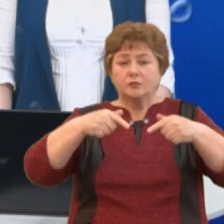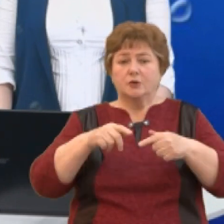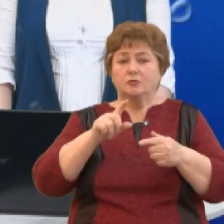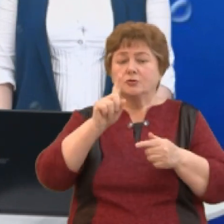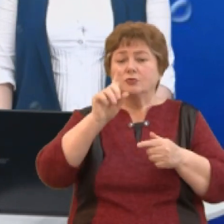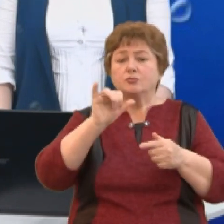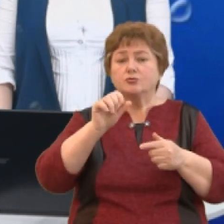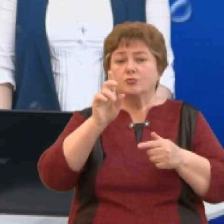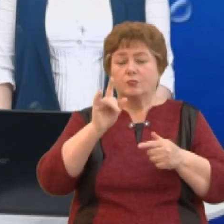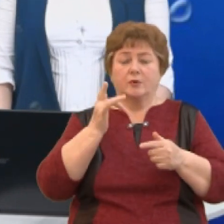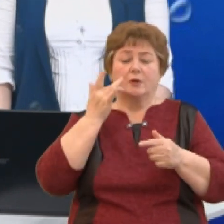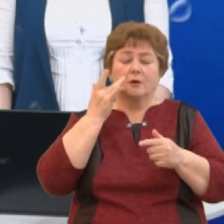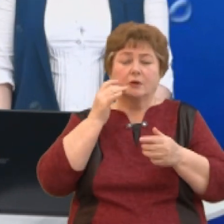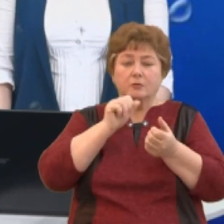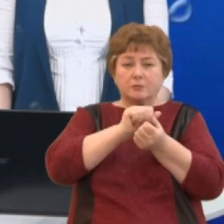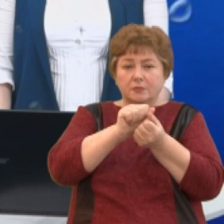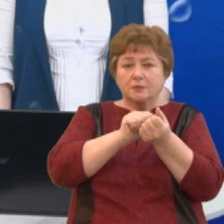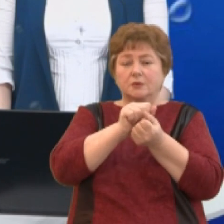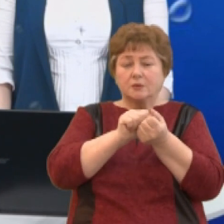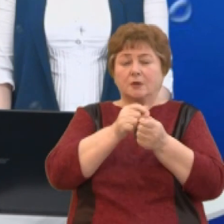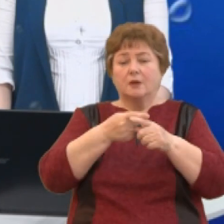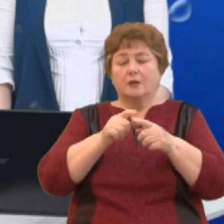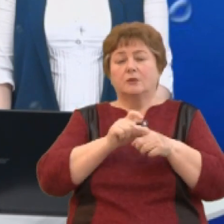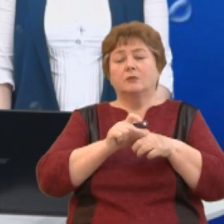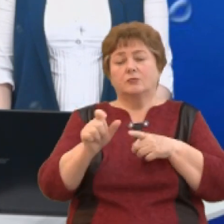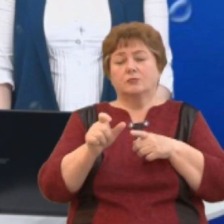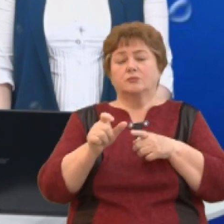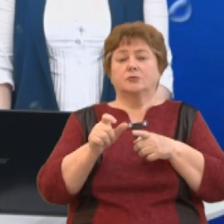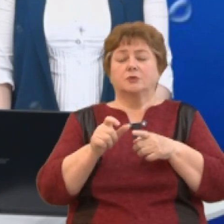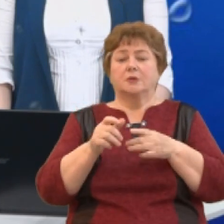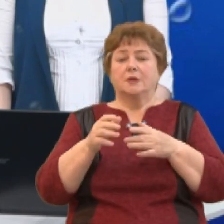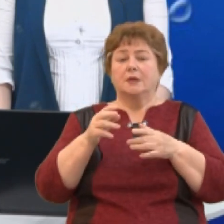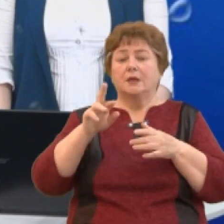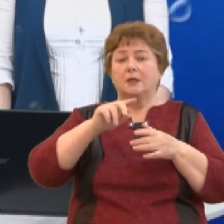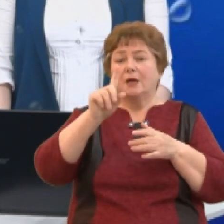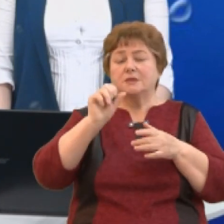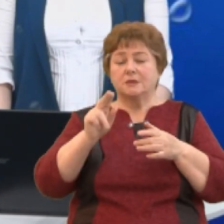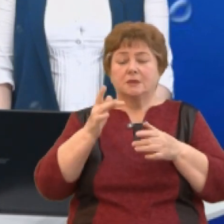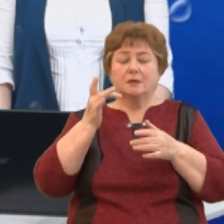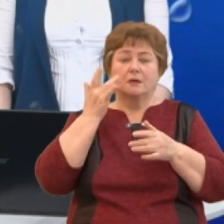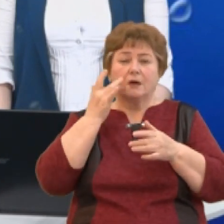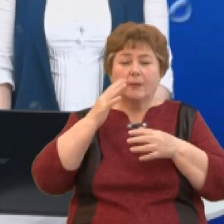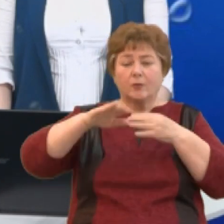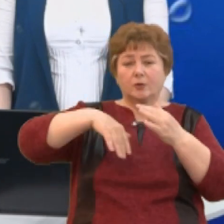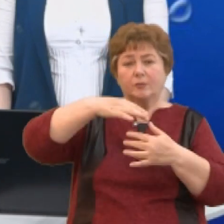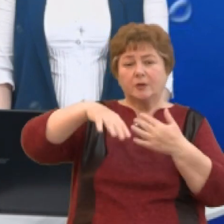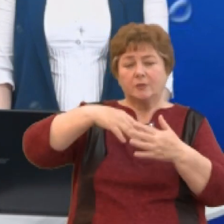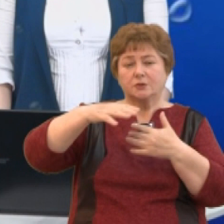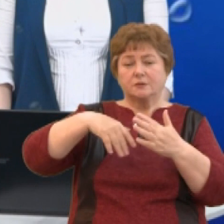зубы, которые пережевывают этот кусочек, язык, который